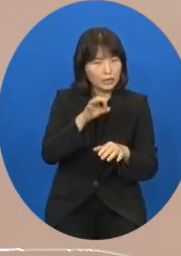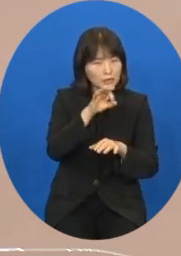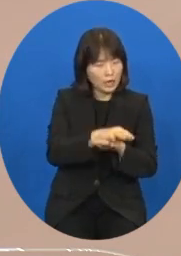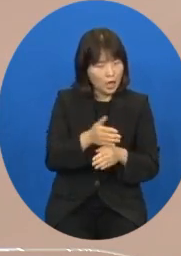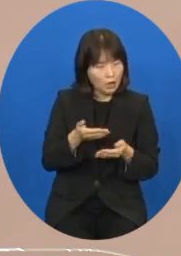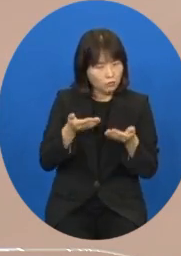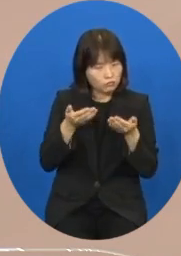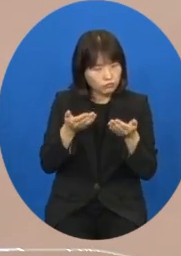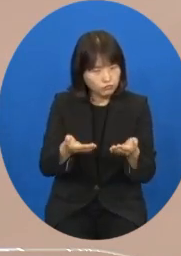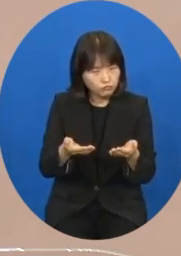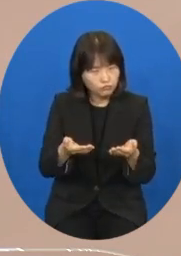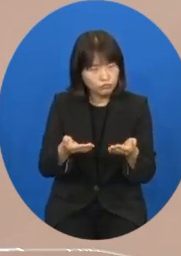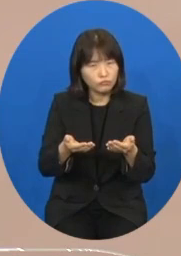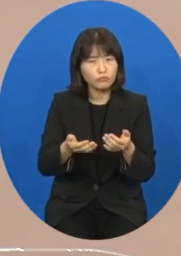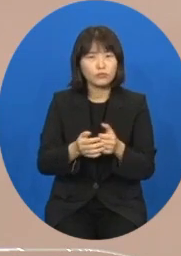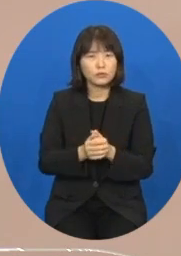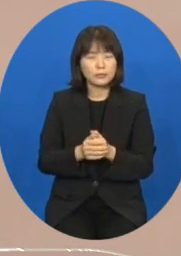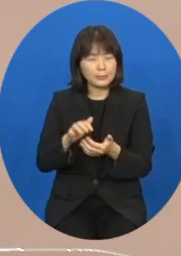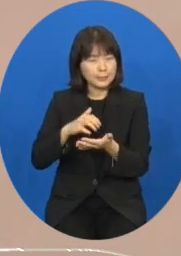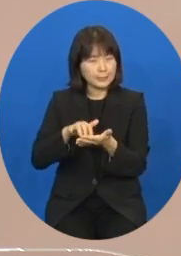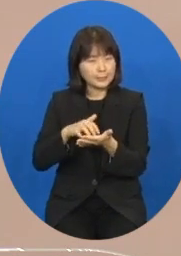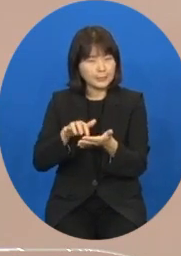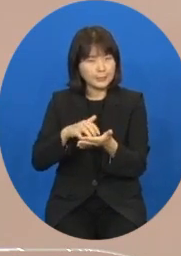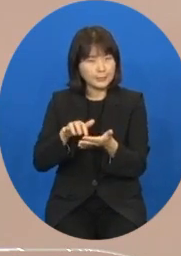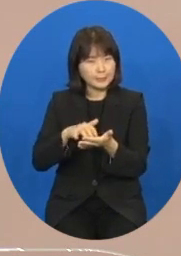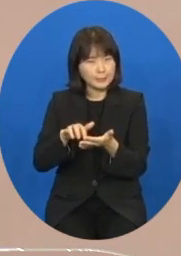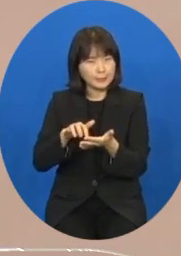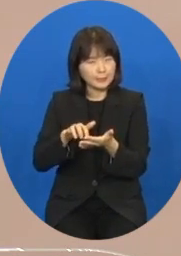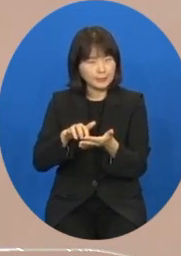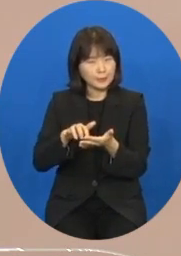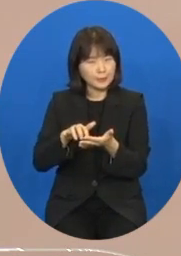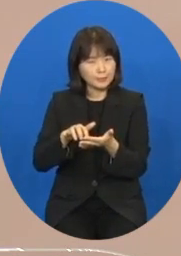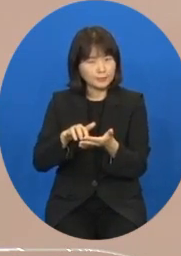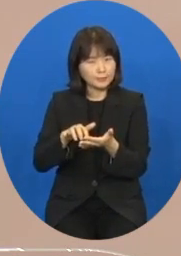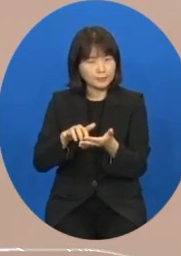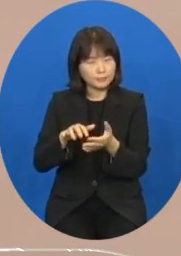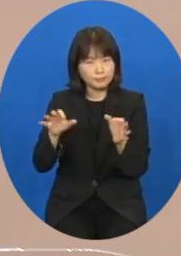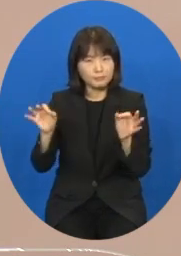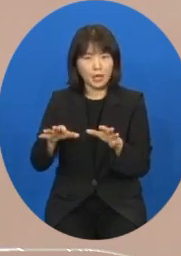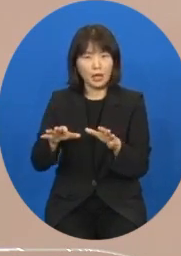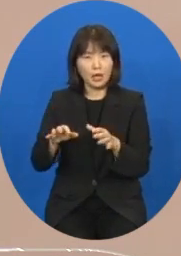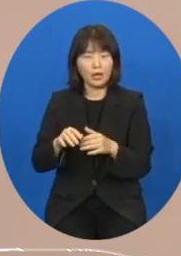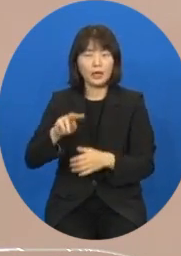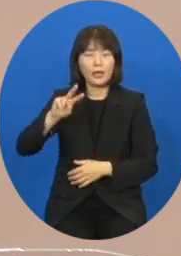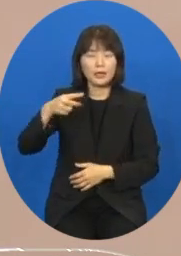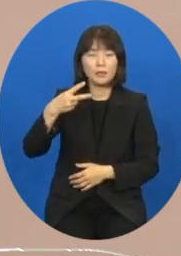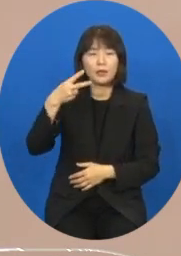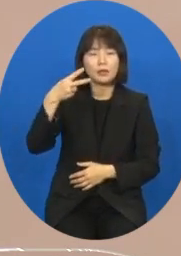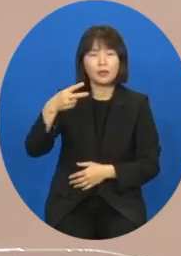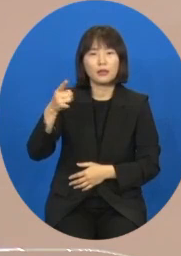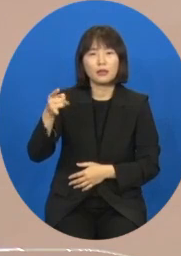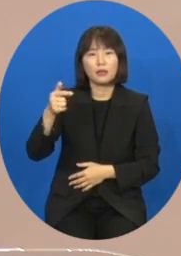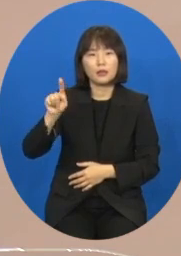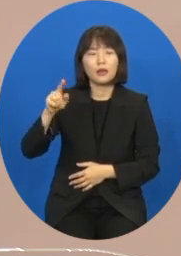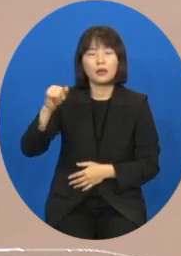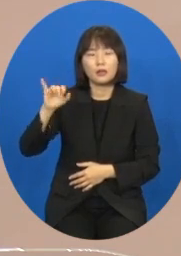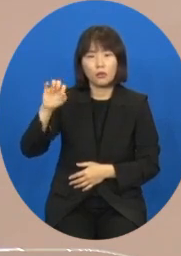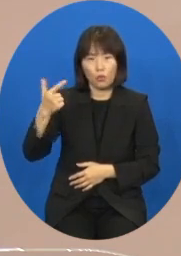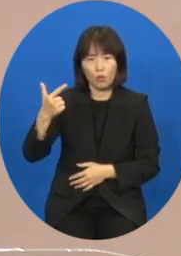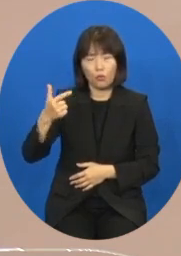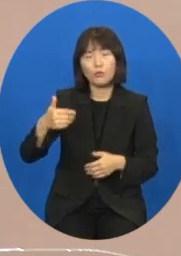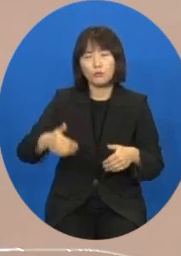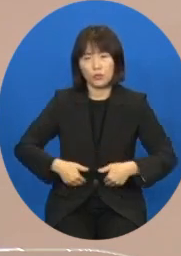줄까 계산이 탁 나와서 200데나리온 있어야 됩니다. 대단한